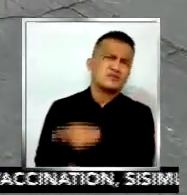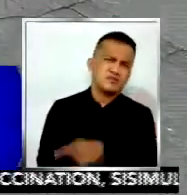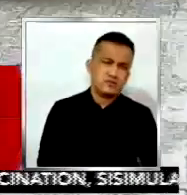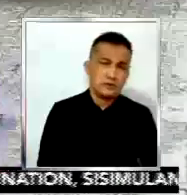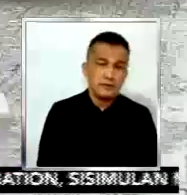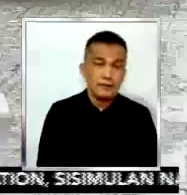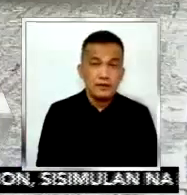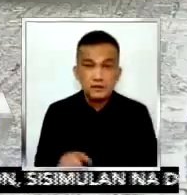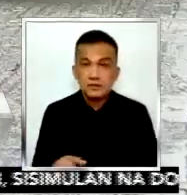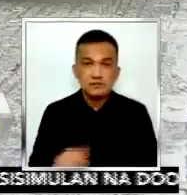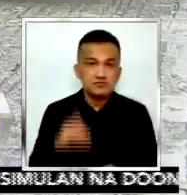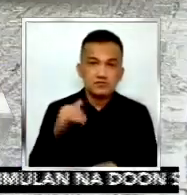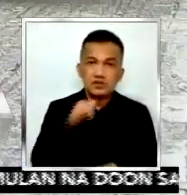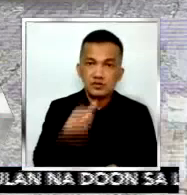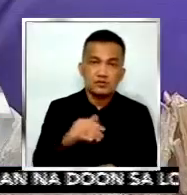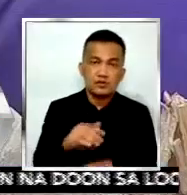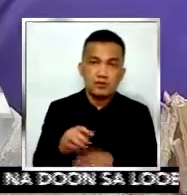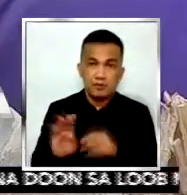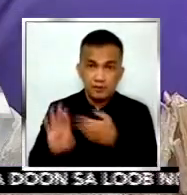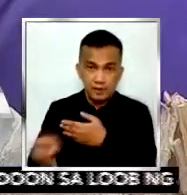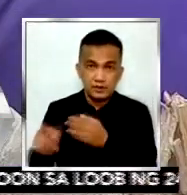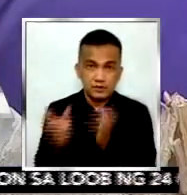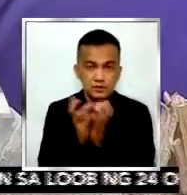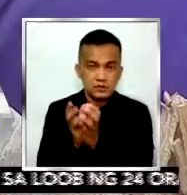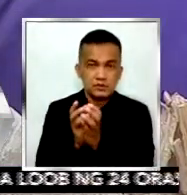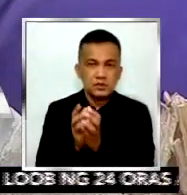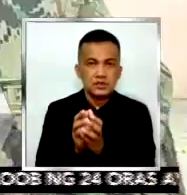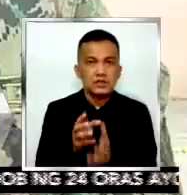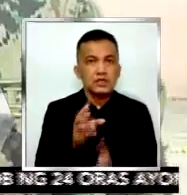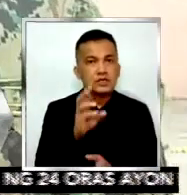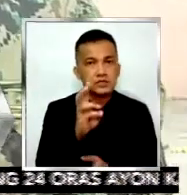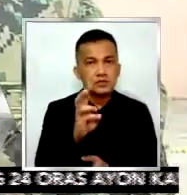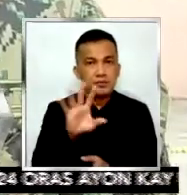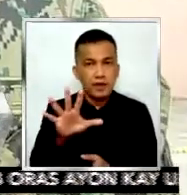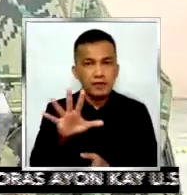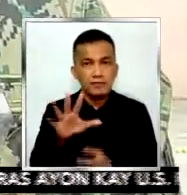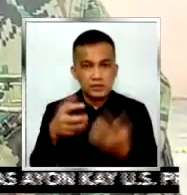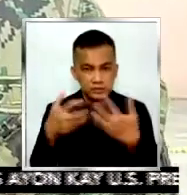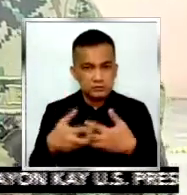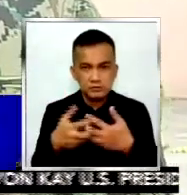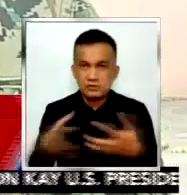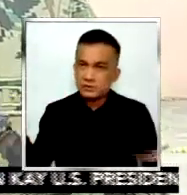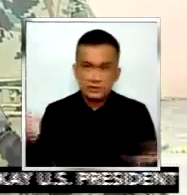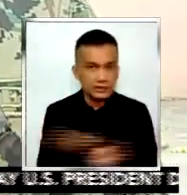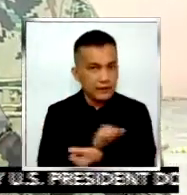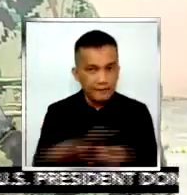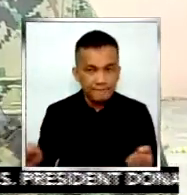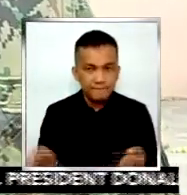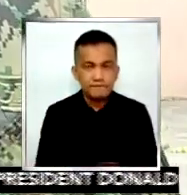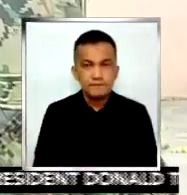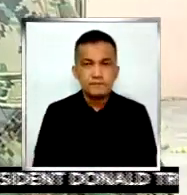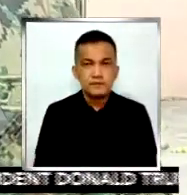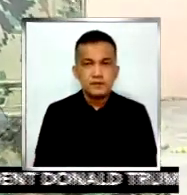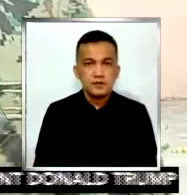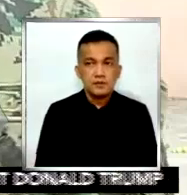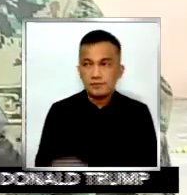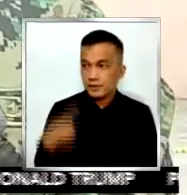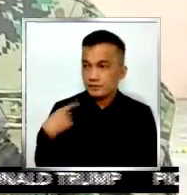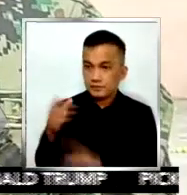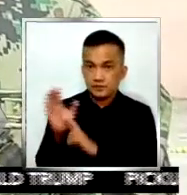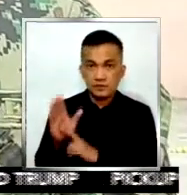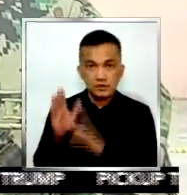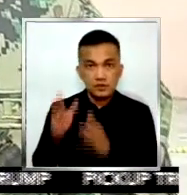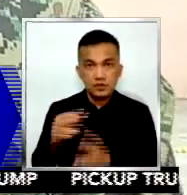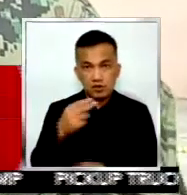sa komunidad, winasak ang 65 nakumpiskang makina. Meron tayong representative from the Hall of Justice sa court